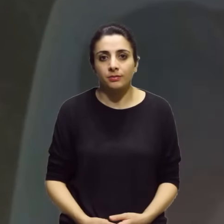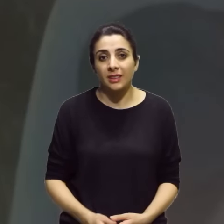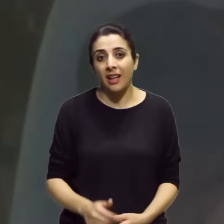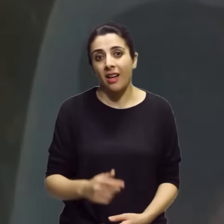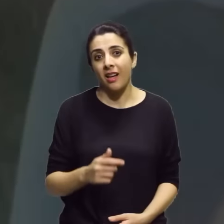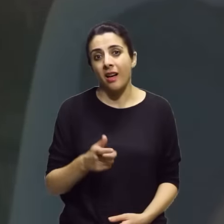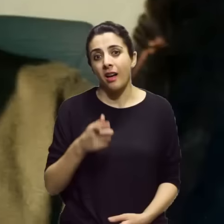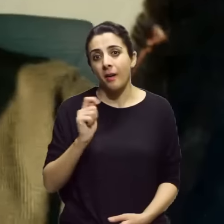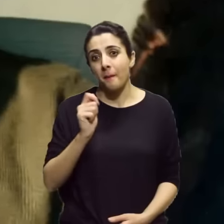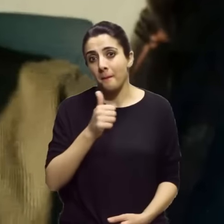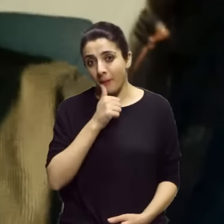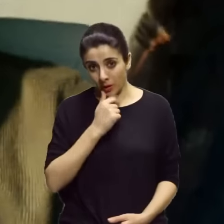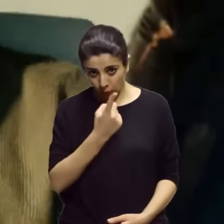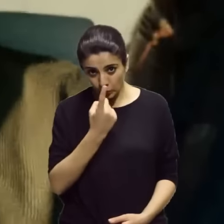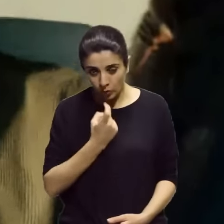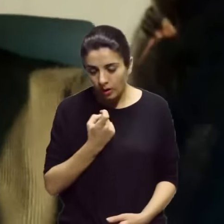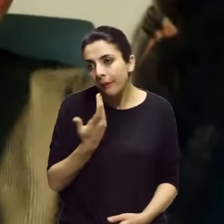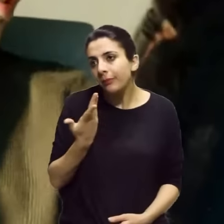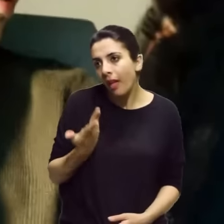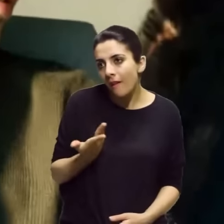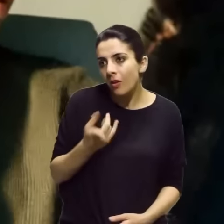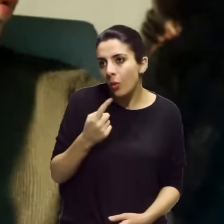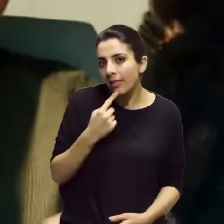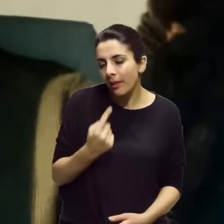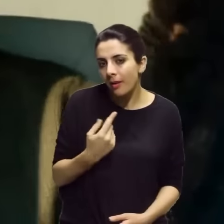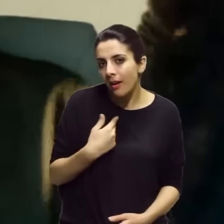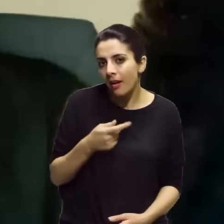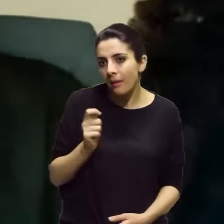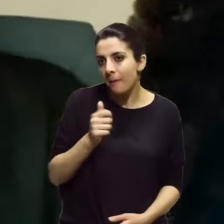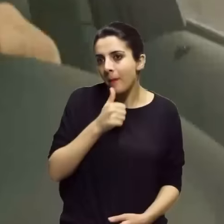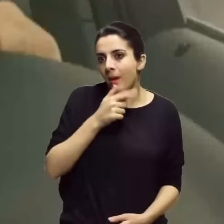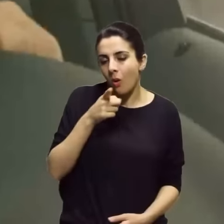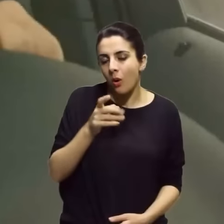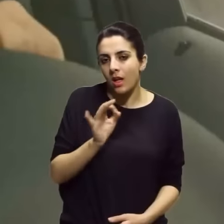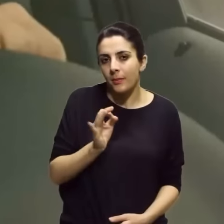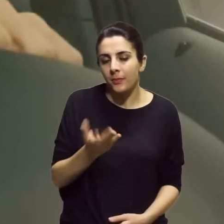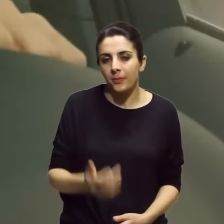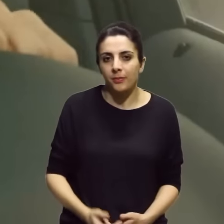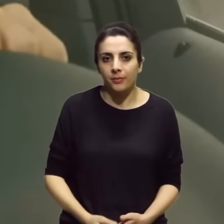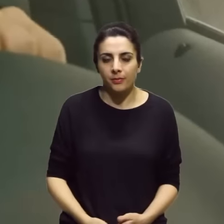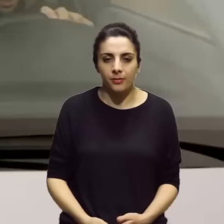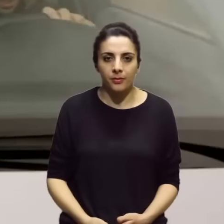Kayınpederini mi soruyorsun bana? Yani evet bir nevi kayınpederim oluyor kendisi.